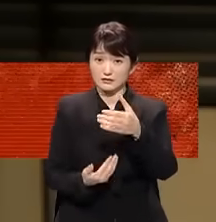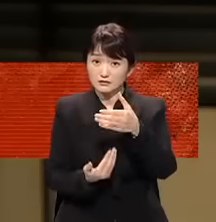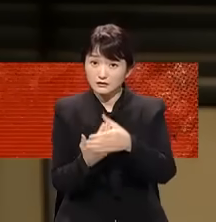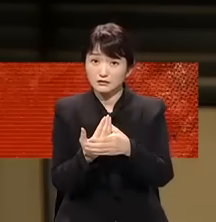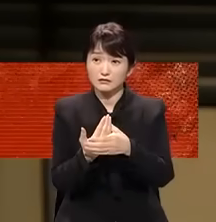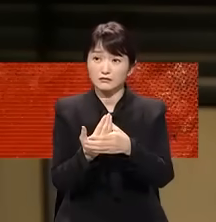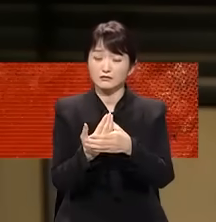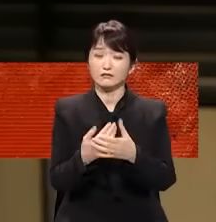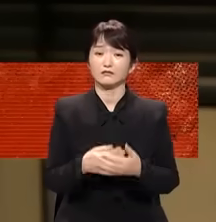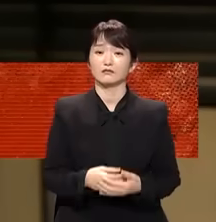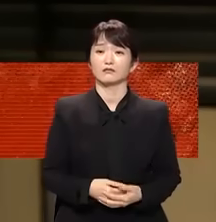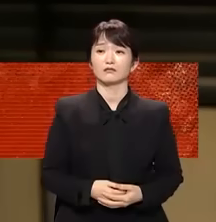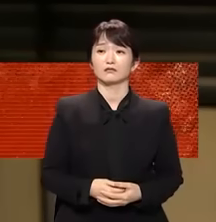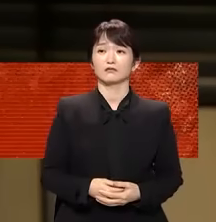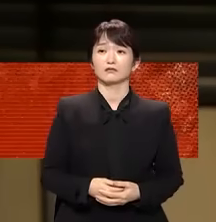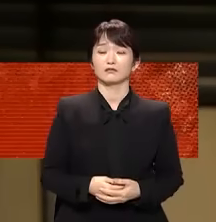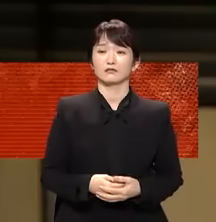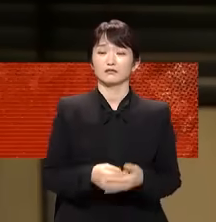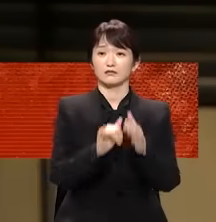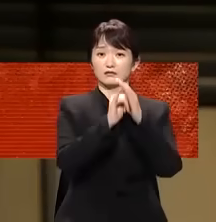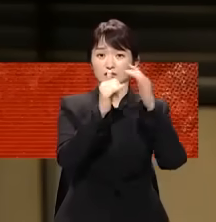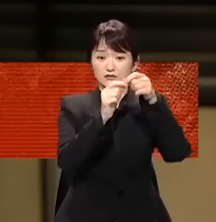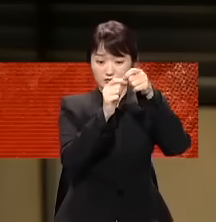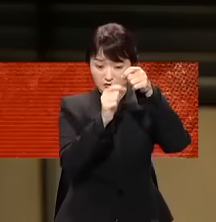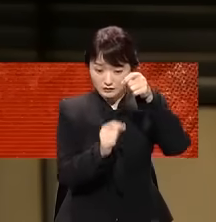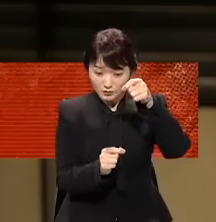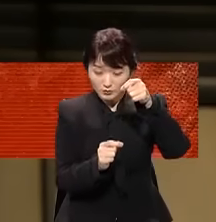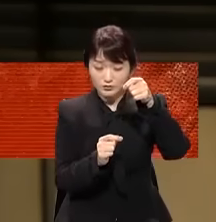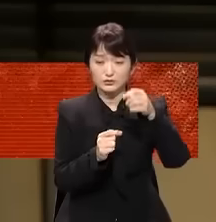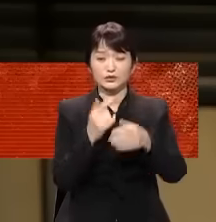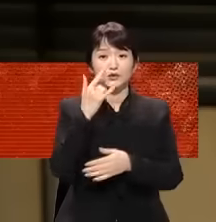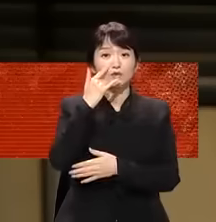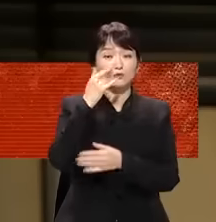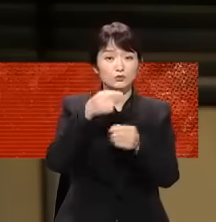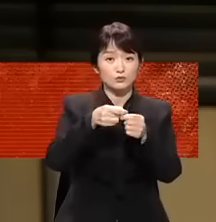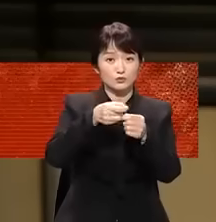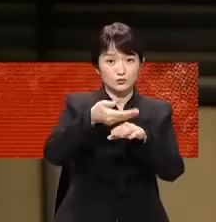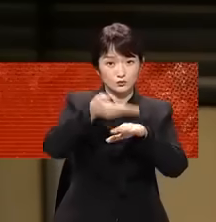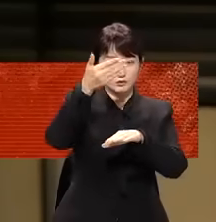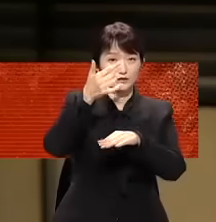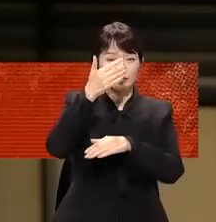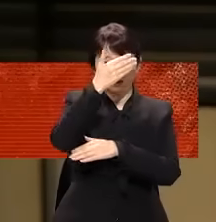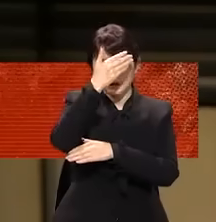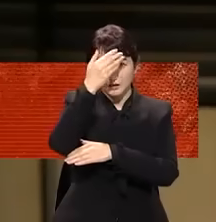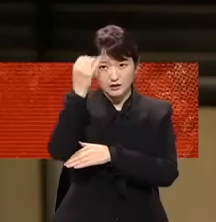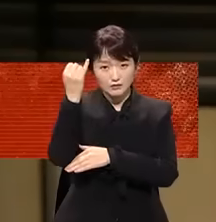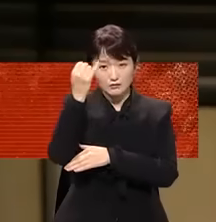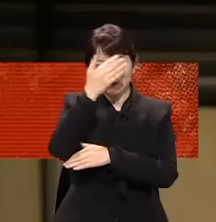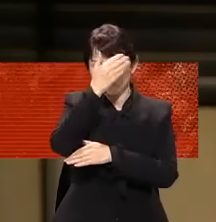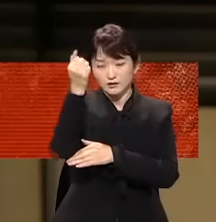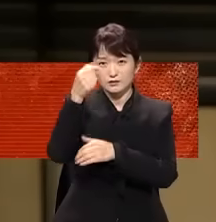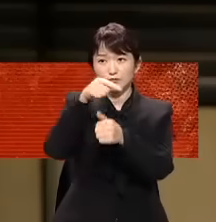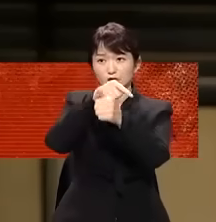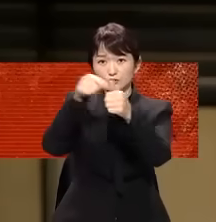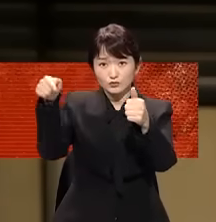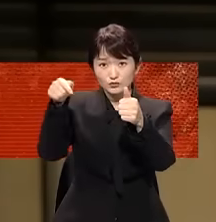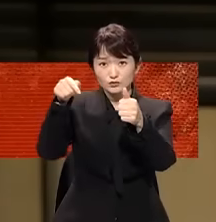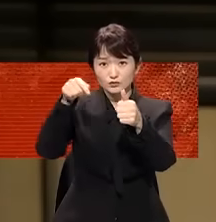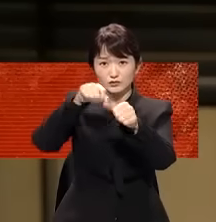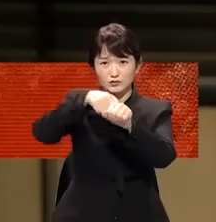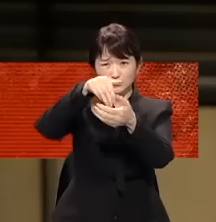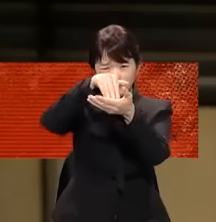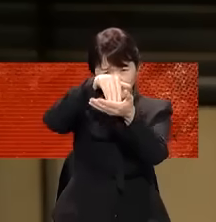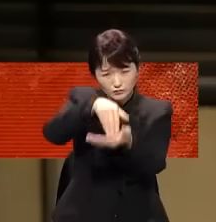때 보통 집게 존속 그러니까 부모님이나 위에 할머니 할아버지를 살해한 경우에는 존속 살해죄 가중 처벌이